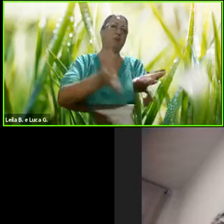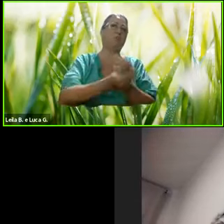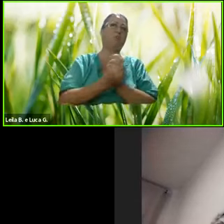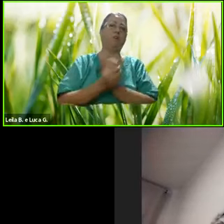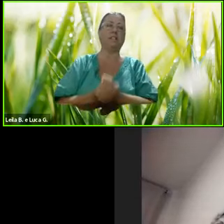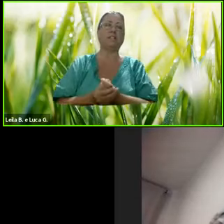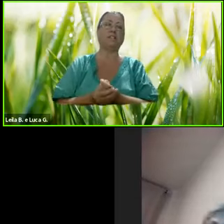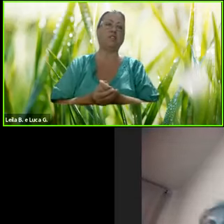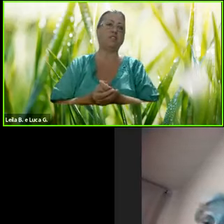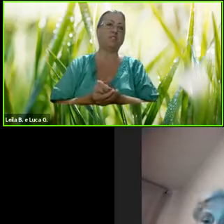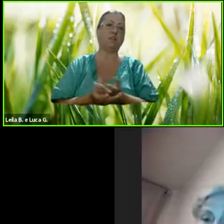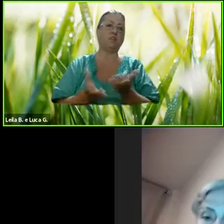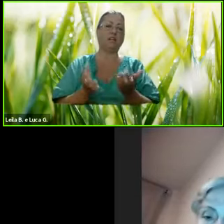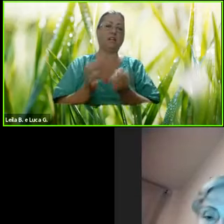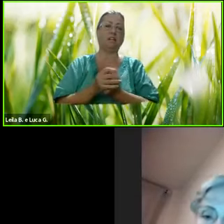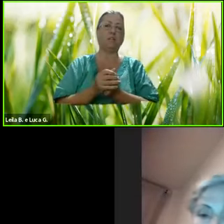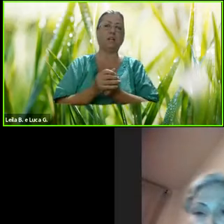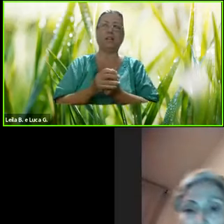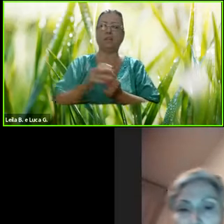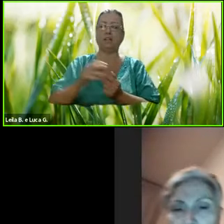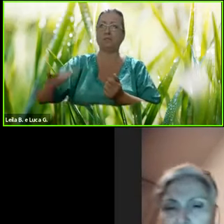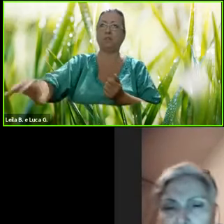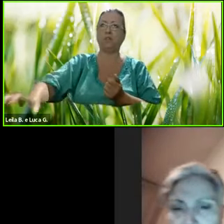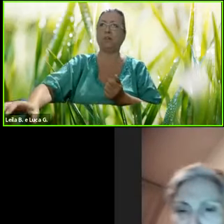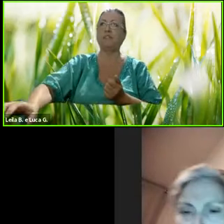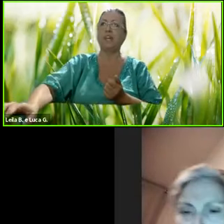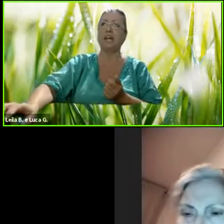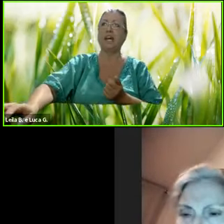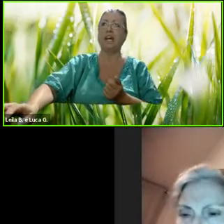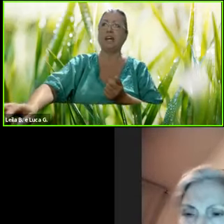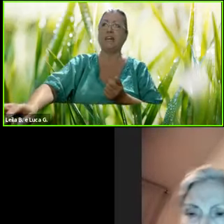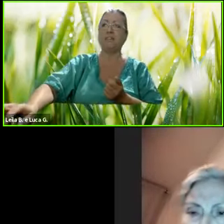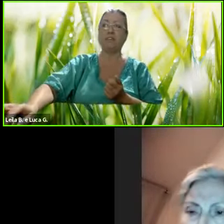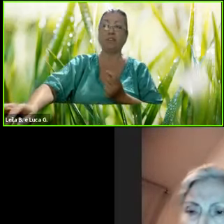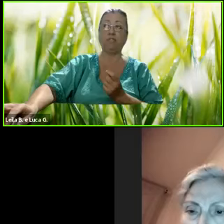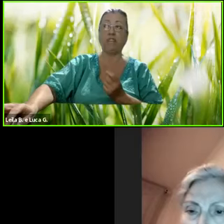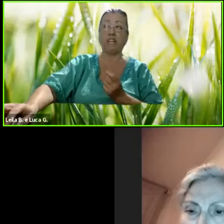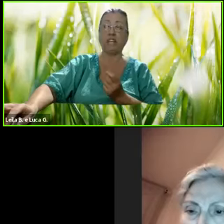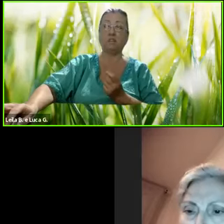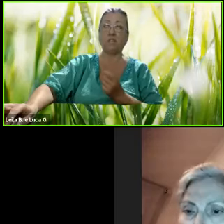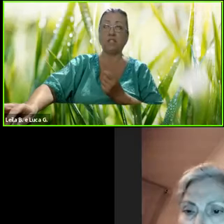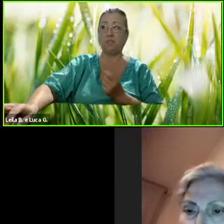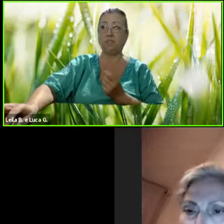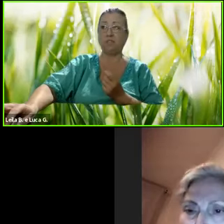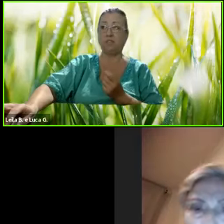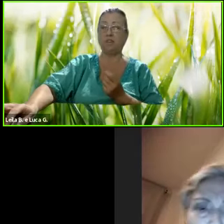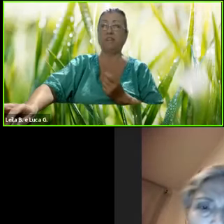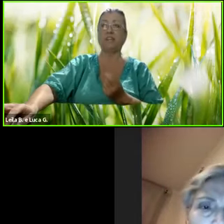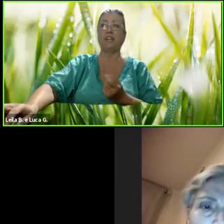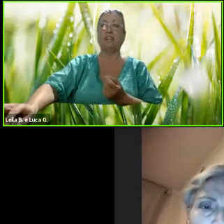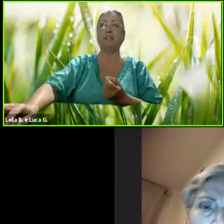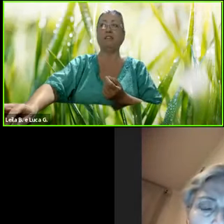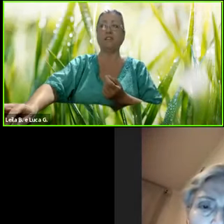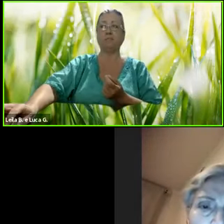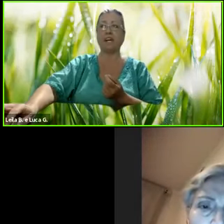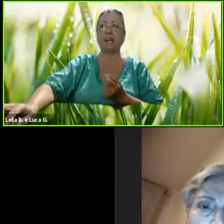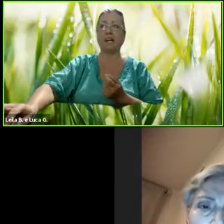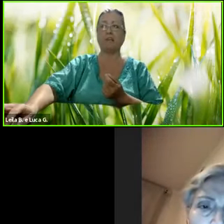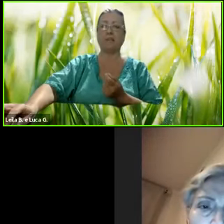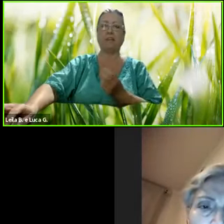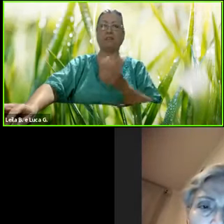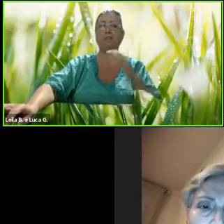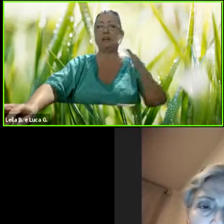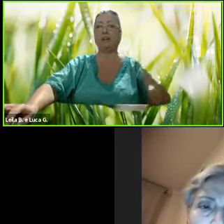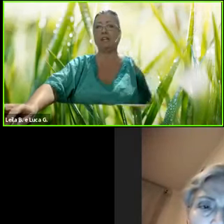vedrò dopo se ci sta qualche domanda, vi risponderò. Vi faccio vedere questo video che vi